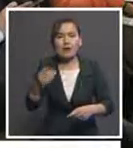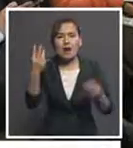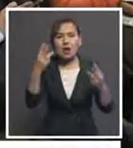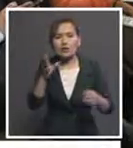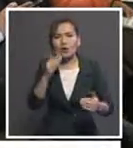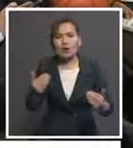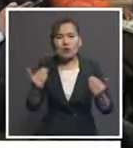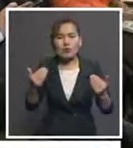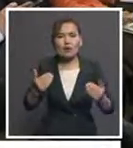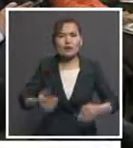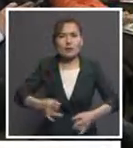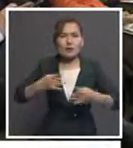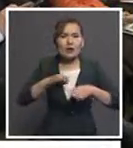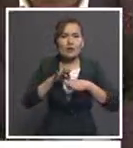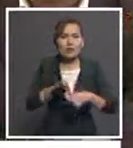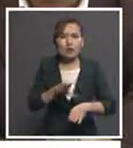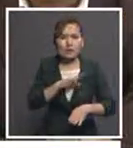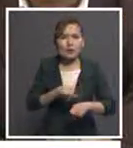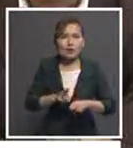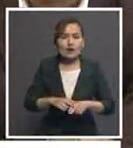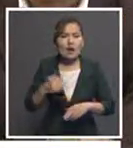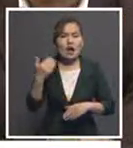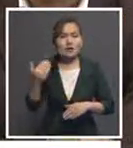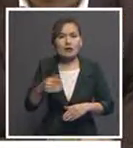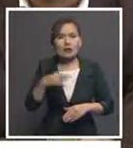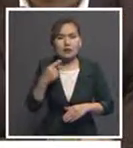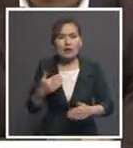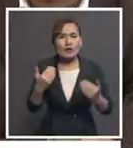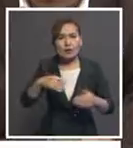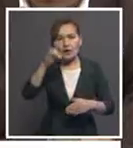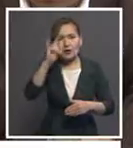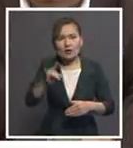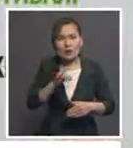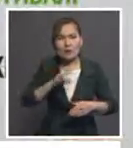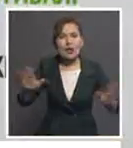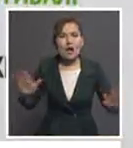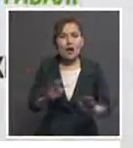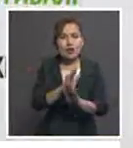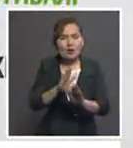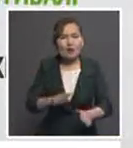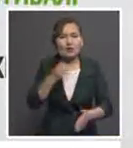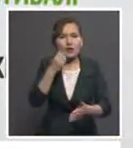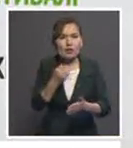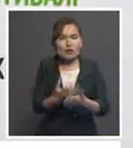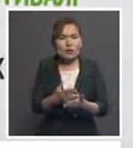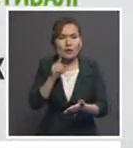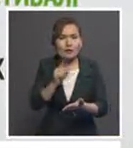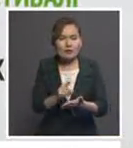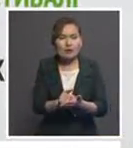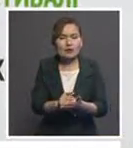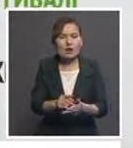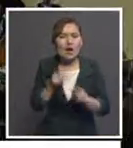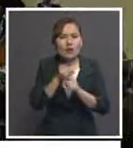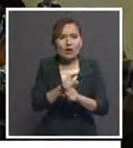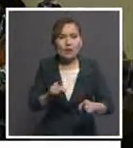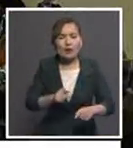мәдени және спорт вице-министр Ақтота Райымқұлова айтты. Оның сөзінше, қазір қазақ әуенінің құдіретін шахан шырты сөзіне бастаған, сондықтан